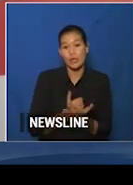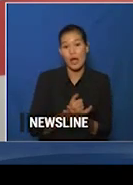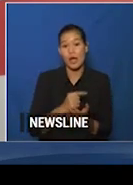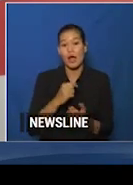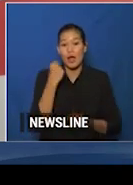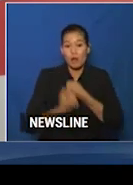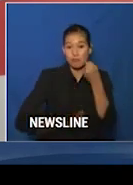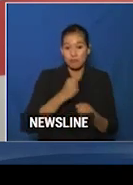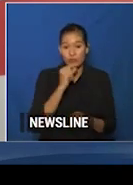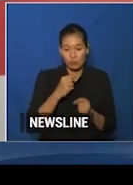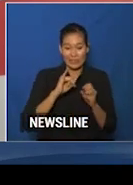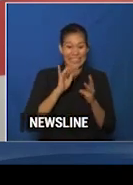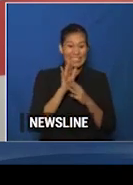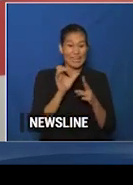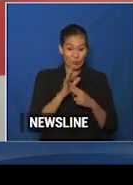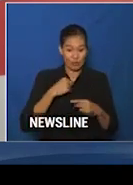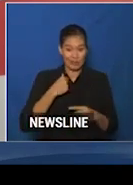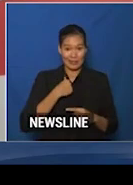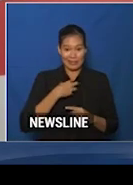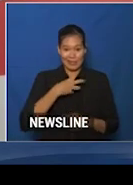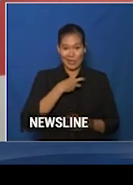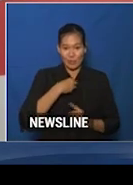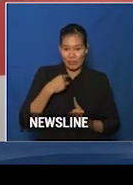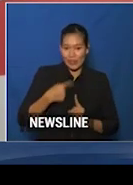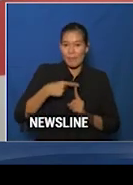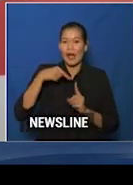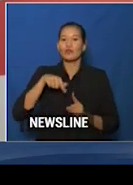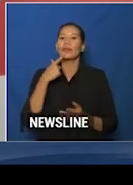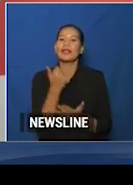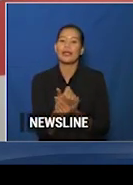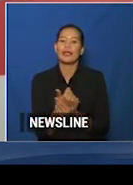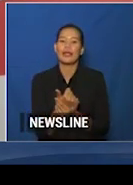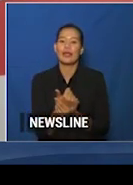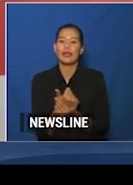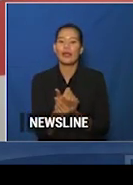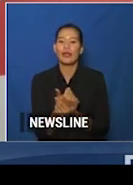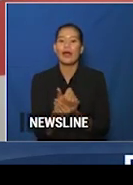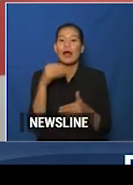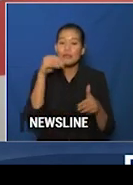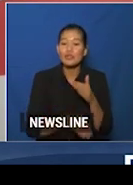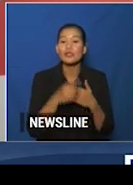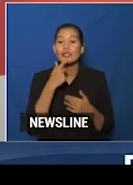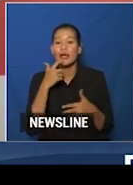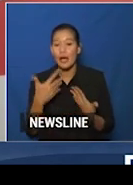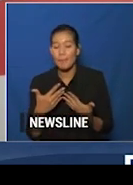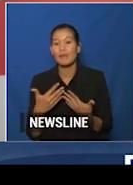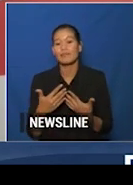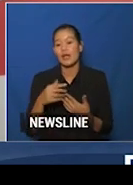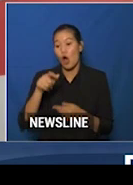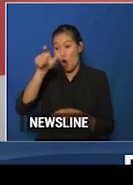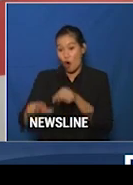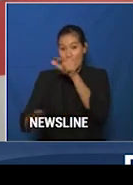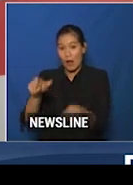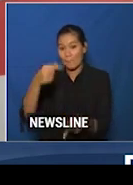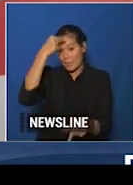meningkatkan imunitas status imunitas itu menjadi kunci untuk kita termasuk di dalam kaitan dengan Beberapa pasien yang sudah